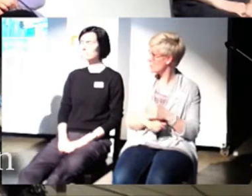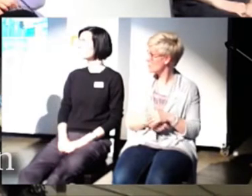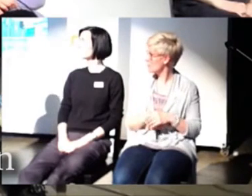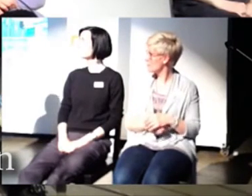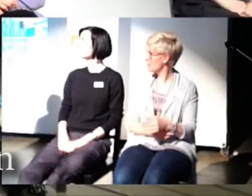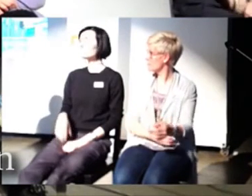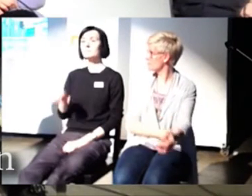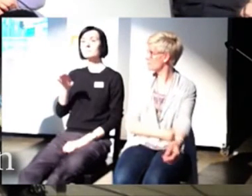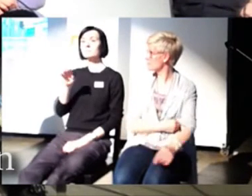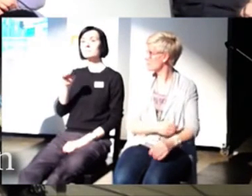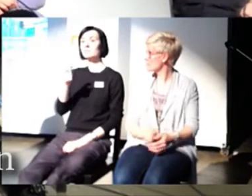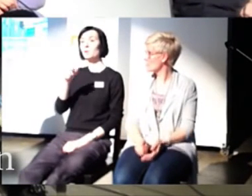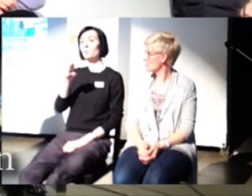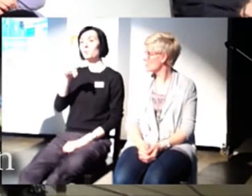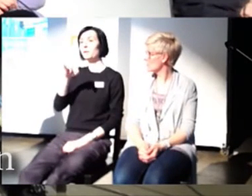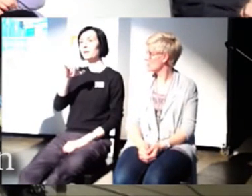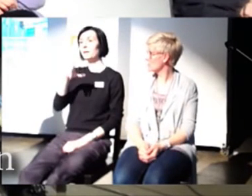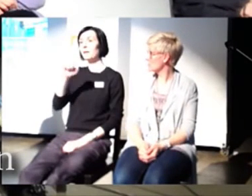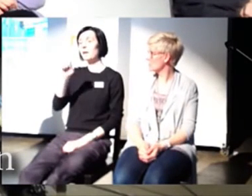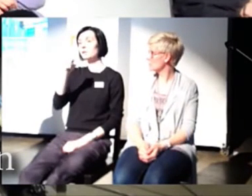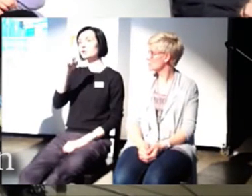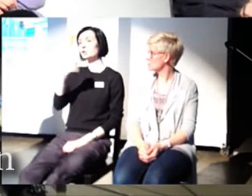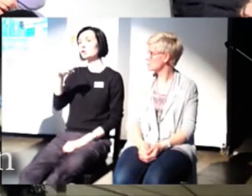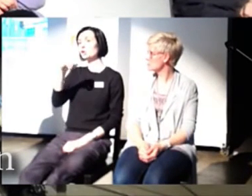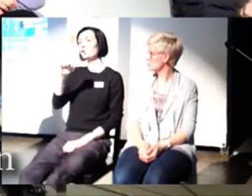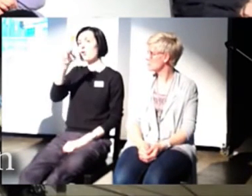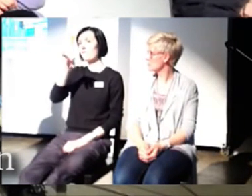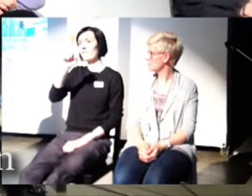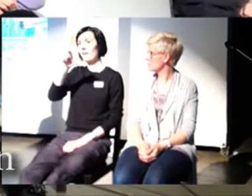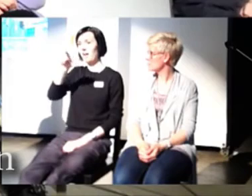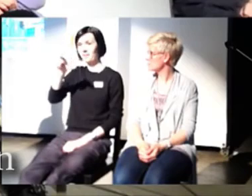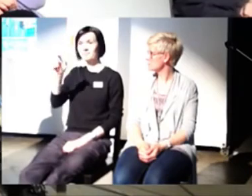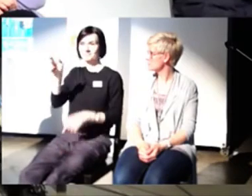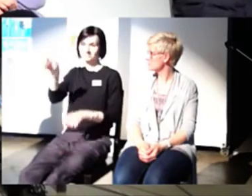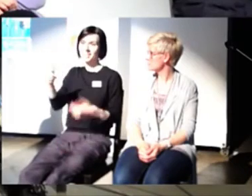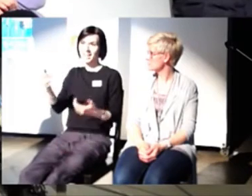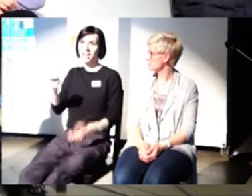Eli kun Nina Sjövall, joka ei nyt siis tänään päässyt tosi mielellään tullut, niin lähetti